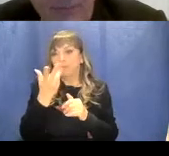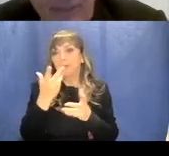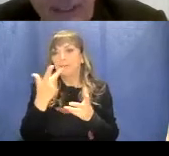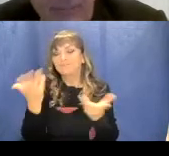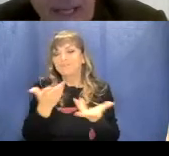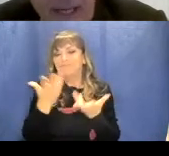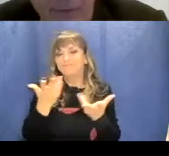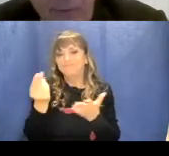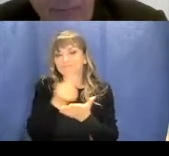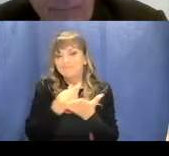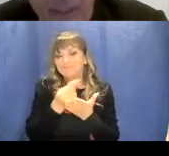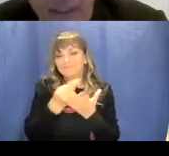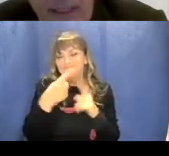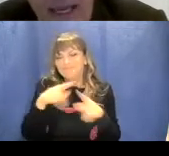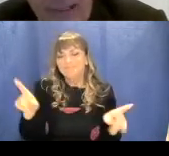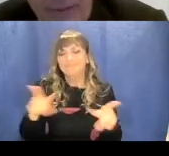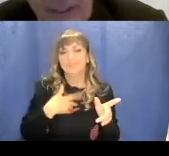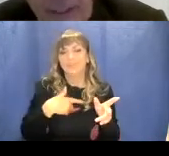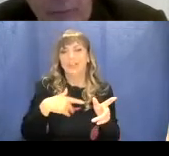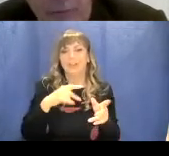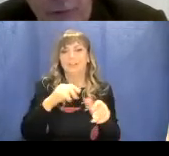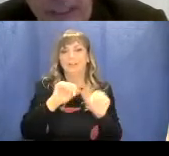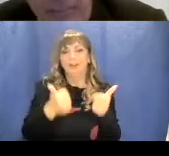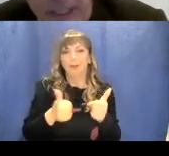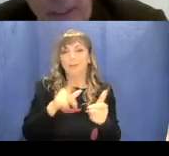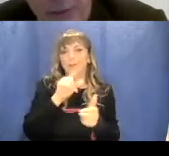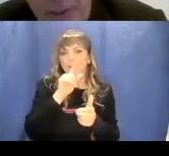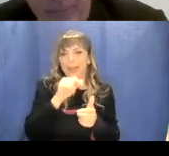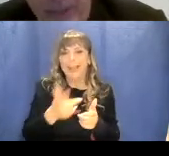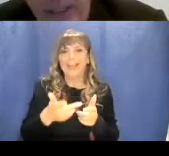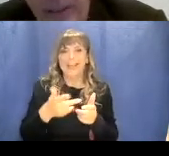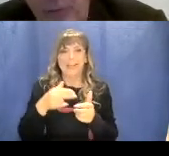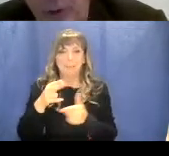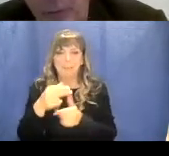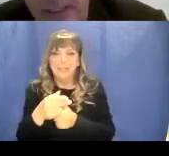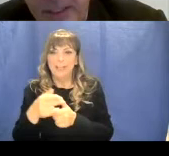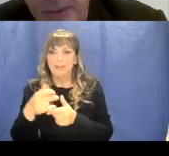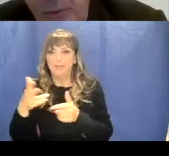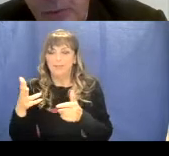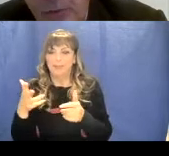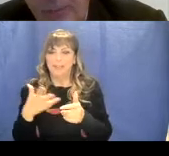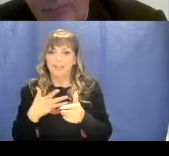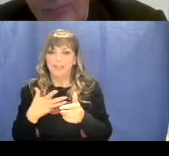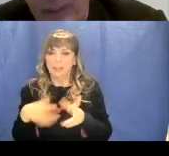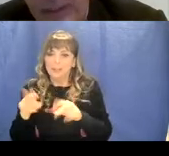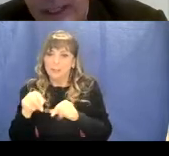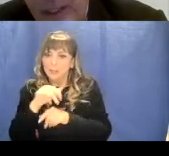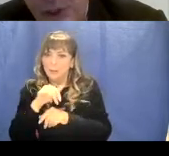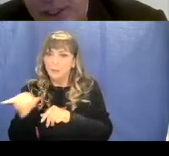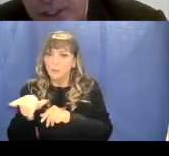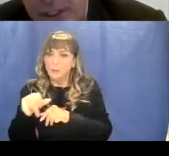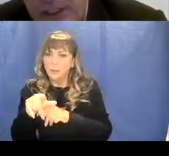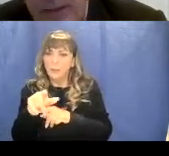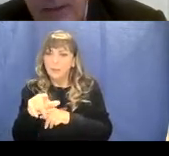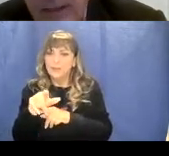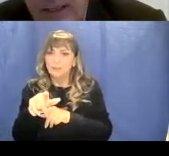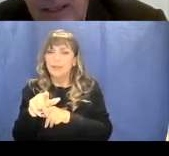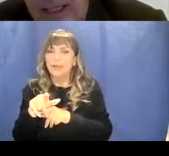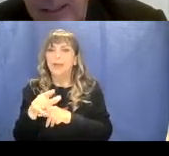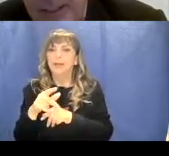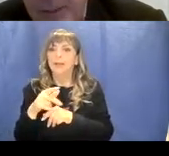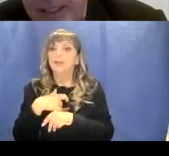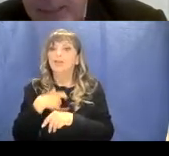il piano altri uccelli e pesci e di nuovo questi sono dei cigni